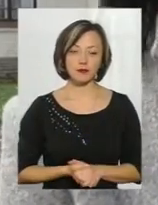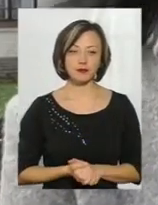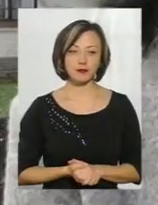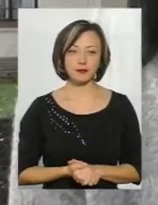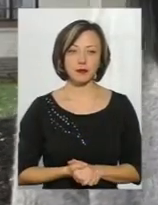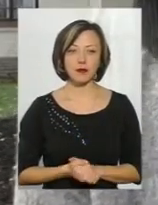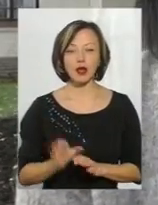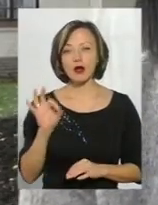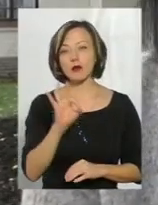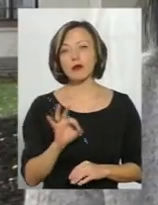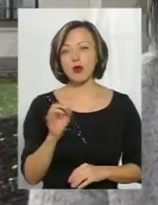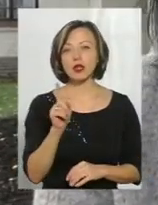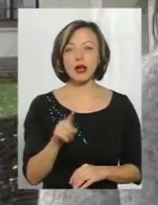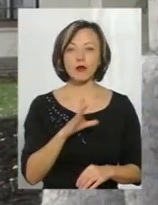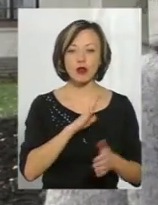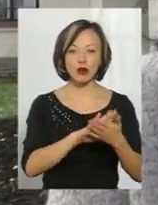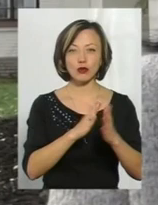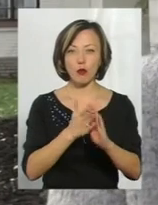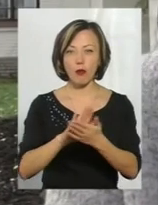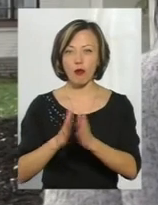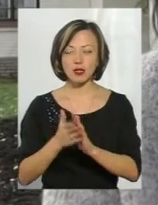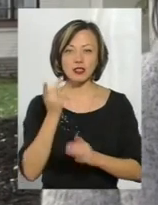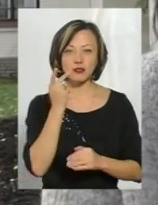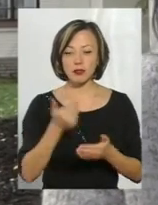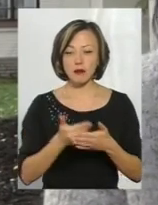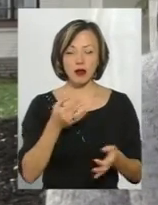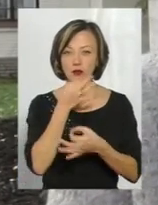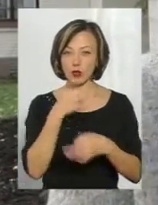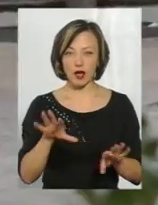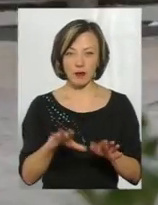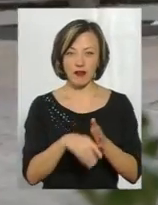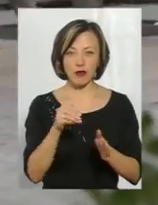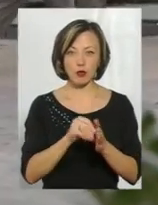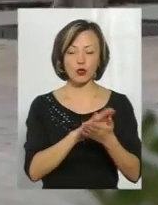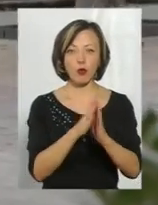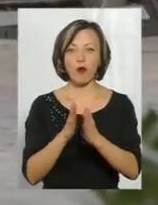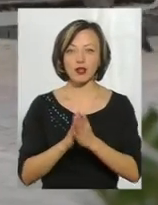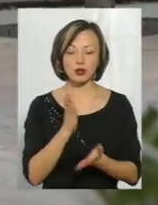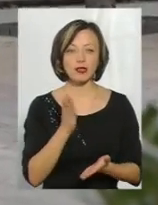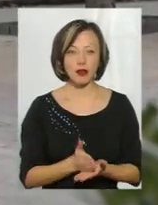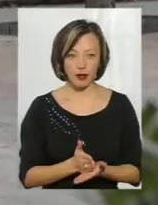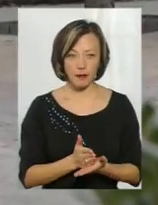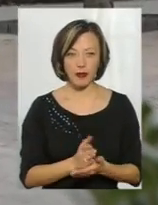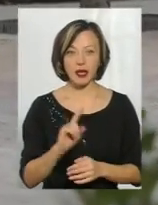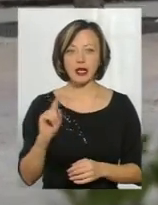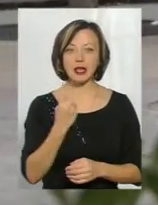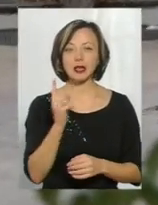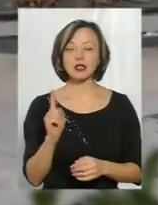На рахунок того, що були якісь домовленості, я думаю, що завжди перед будь-якими виборами домовленості є. Єдине,